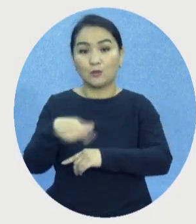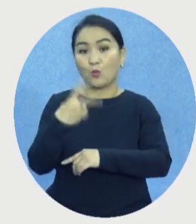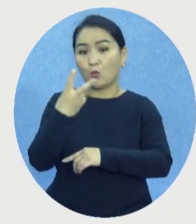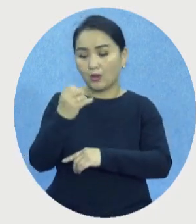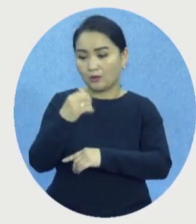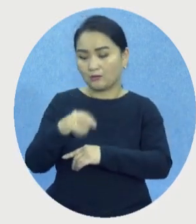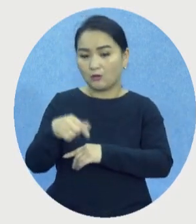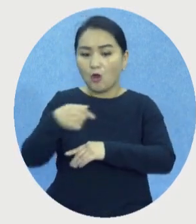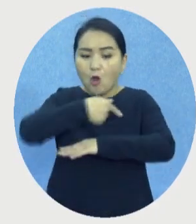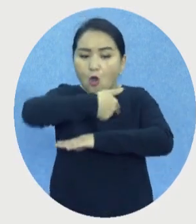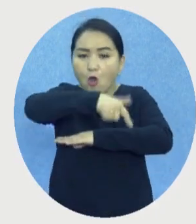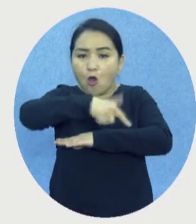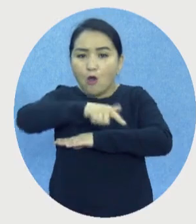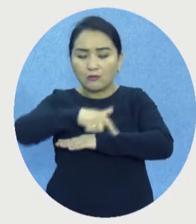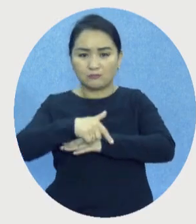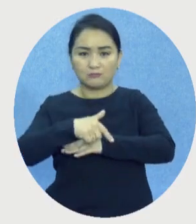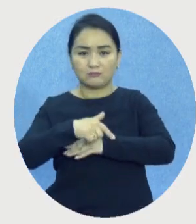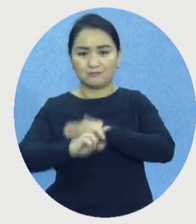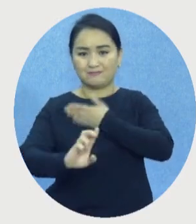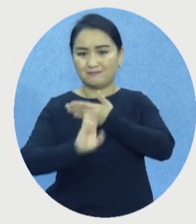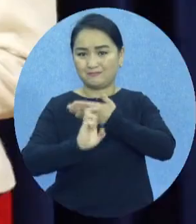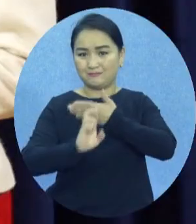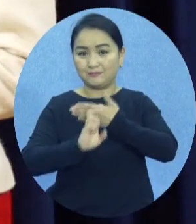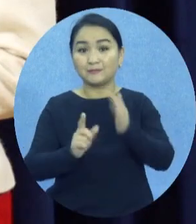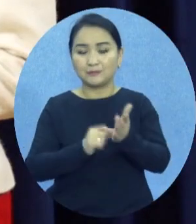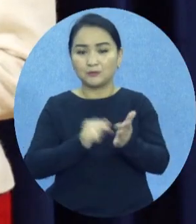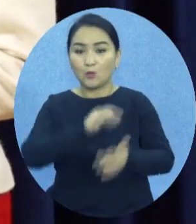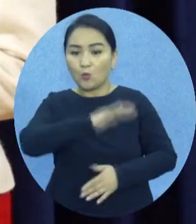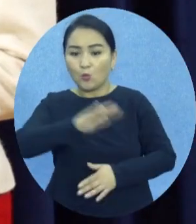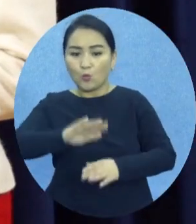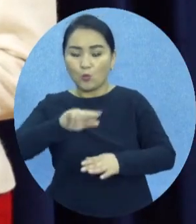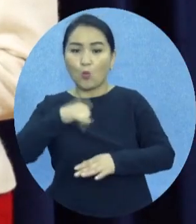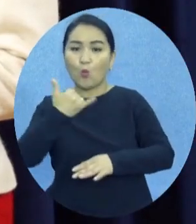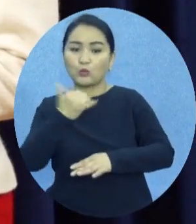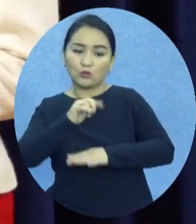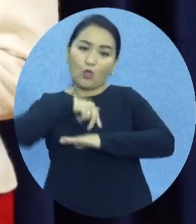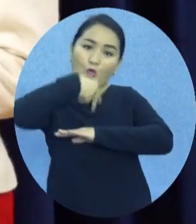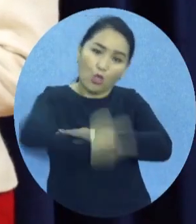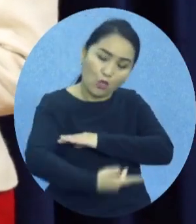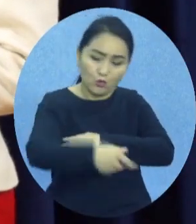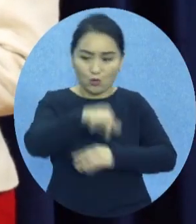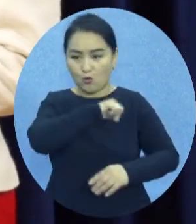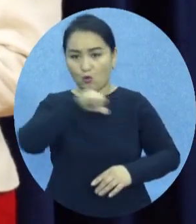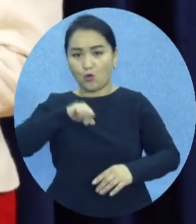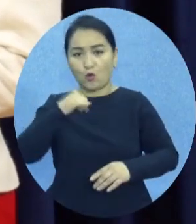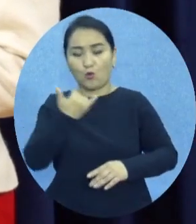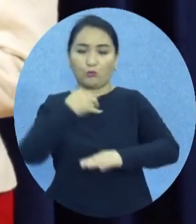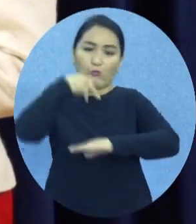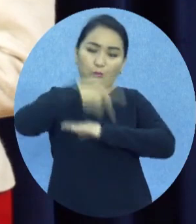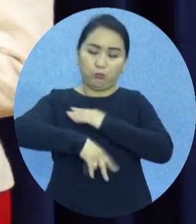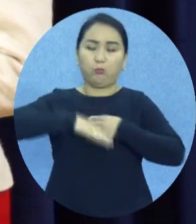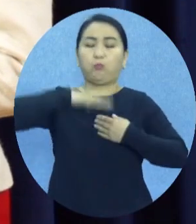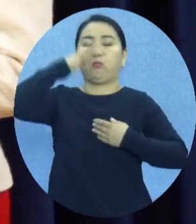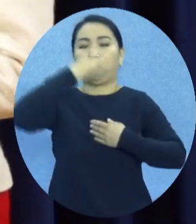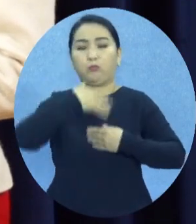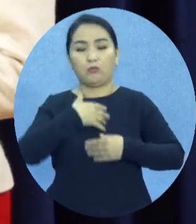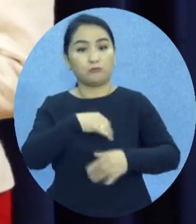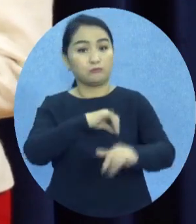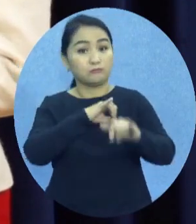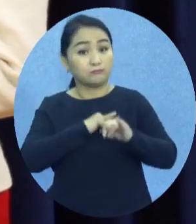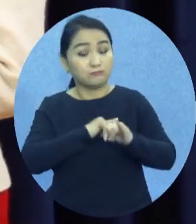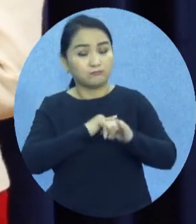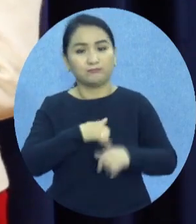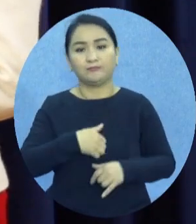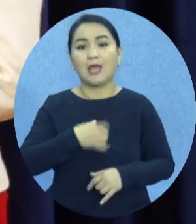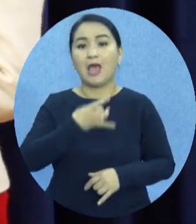байх, голын аялаа сэргийлэх, хүүхд тусанд ончих бай, өөрөө усанд ончих бай, ялангуяа арх дарс ус үед